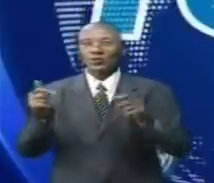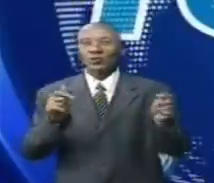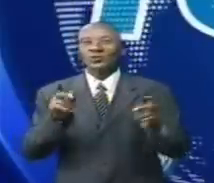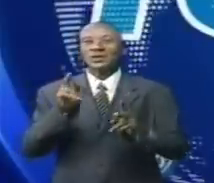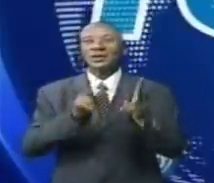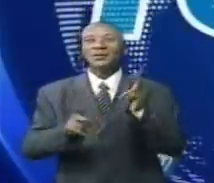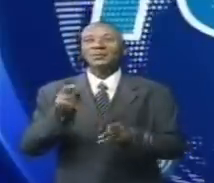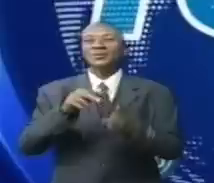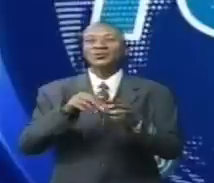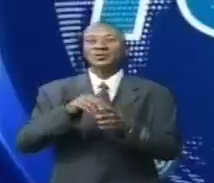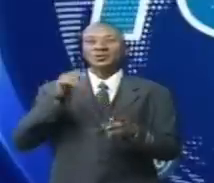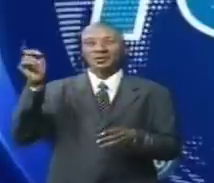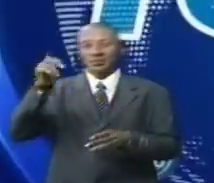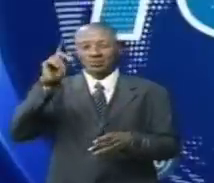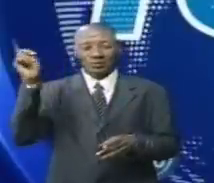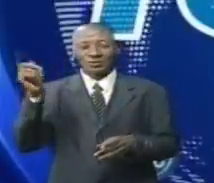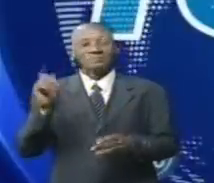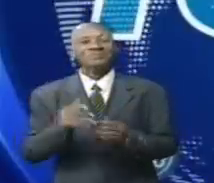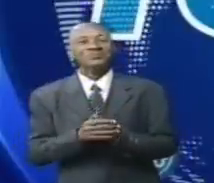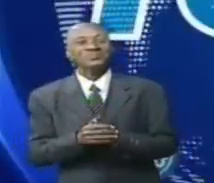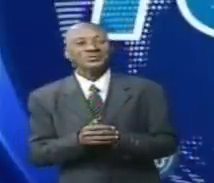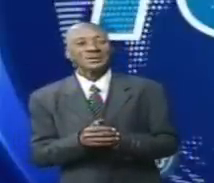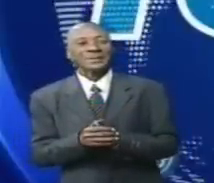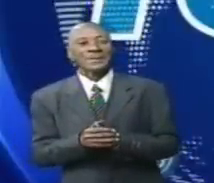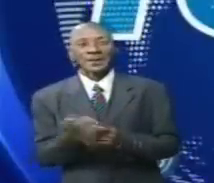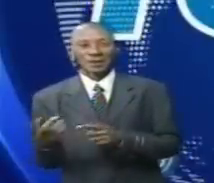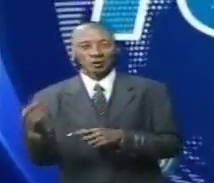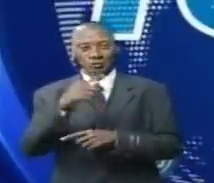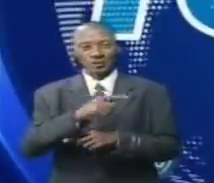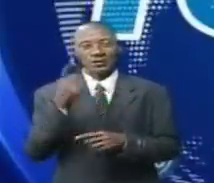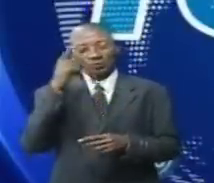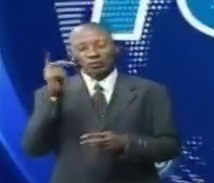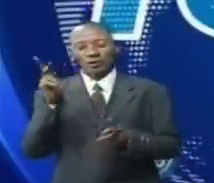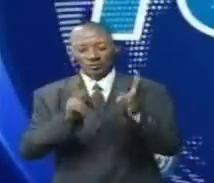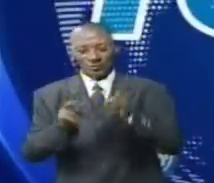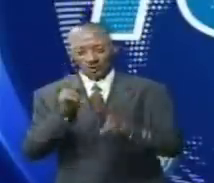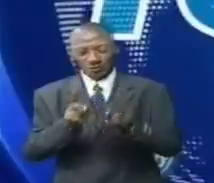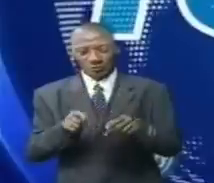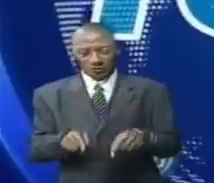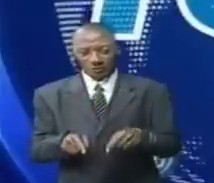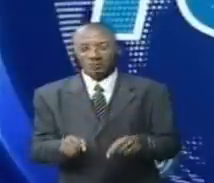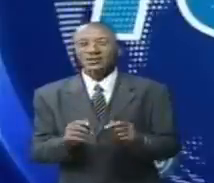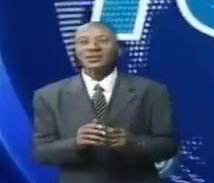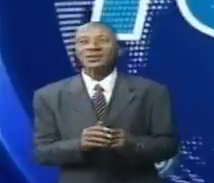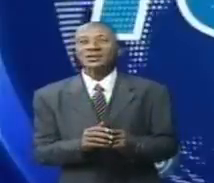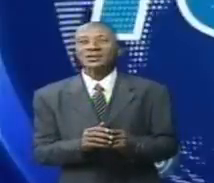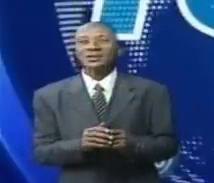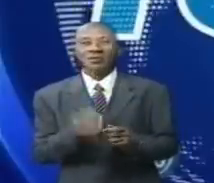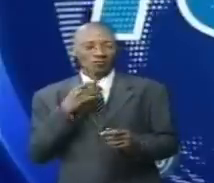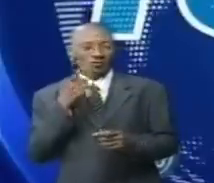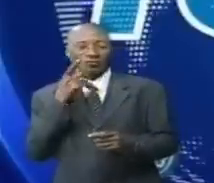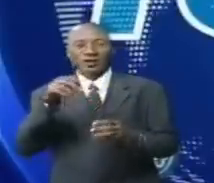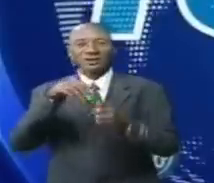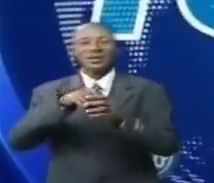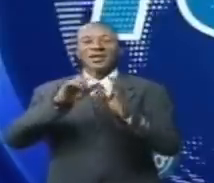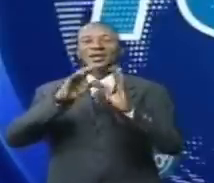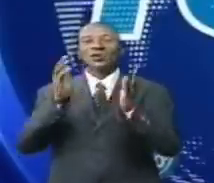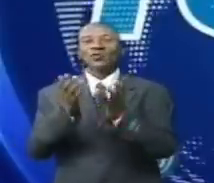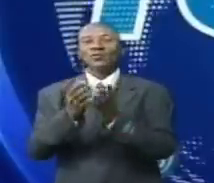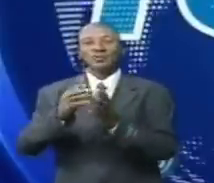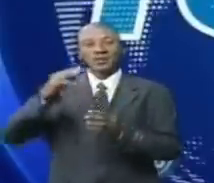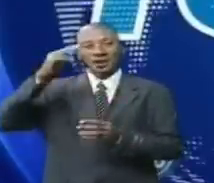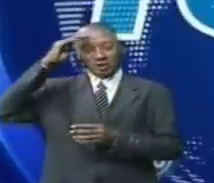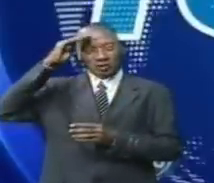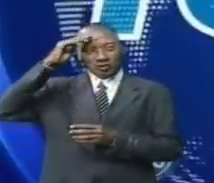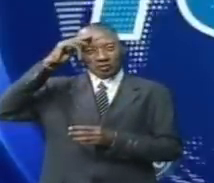Plan. Toujours dans les titres, à l'occasion de la journée de la population, dans ce journal, nous ferons un petit tour dans la commune de Mongafula, au quartier Luzizila. Les habitants de